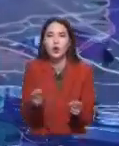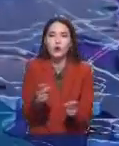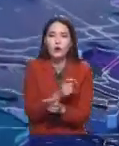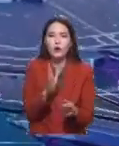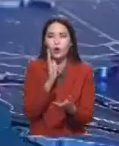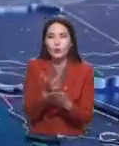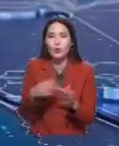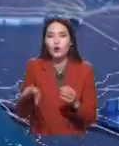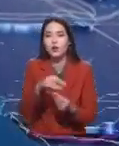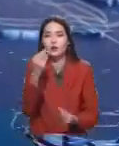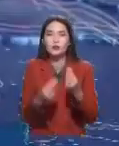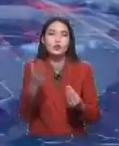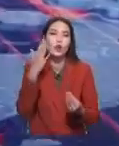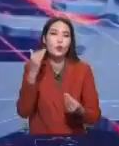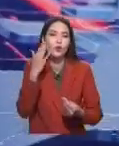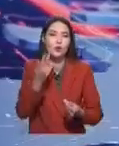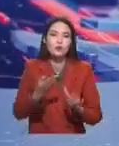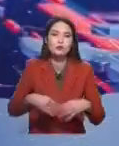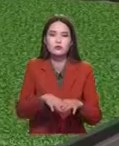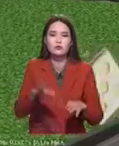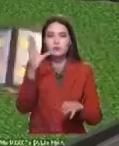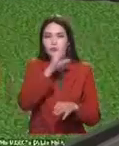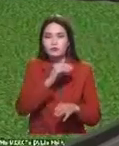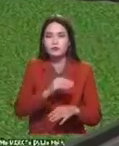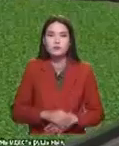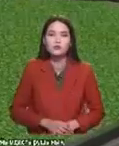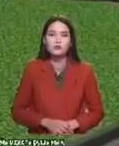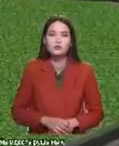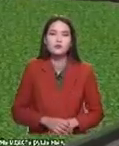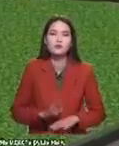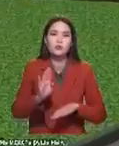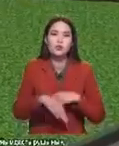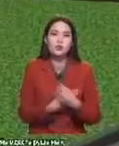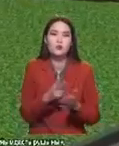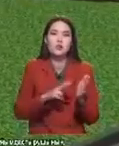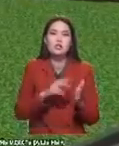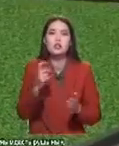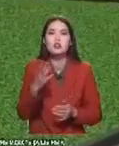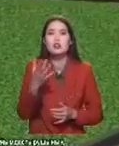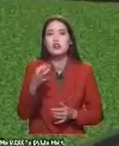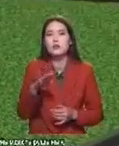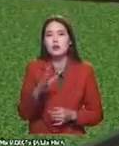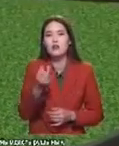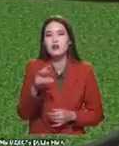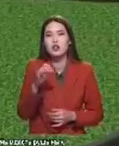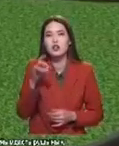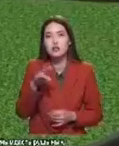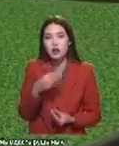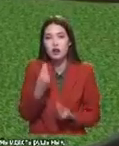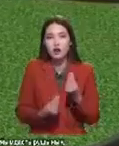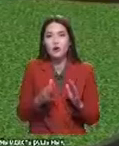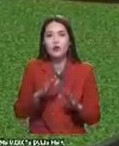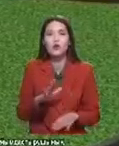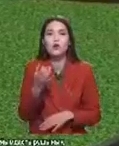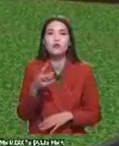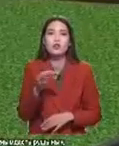керек, мен оны оңай нокаутқа түсіре аламын. Жаңа тегін X5 ойына Винлайн букмекерінен Винлайн